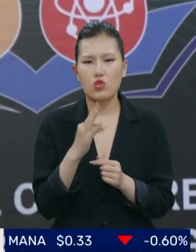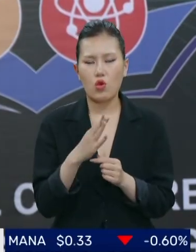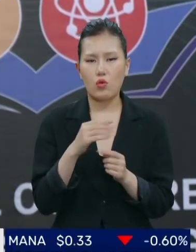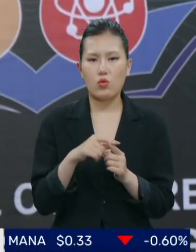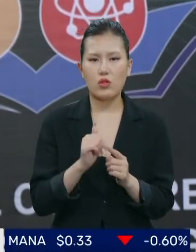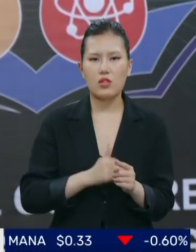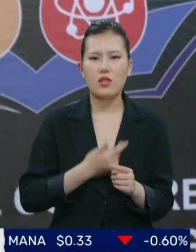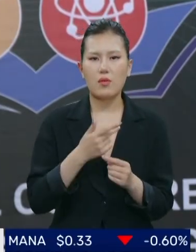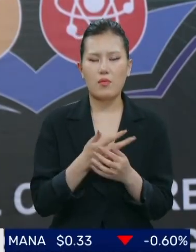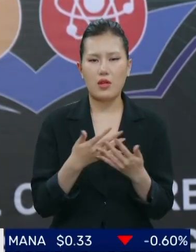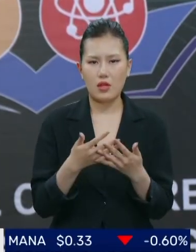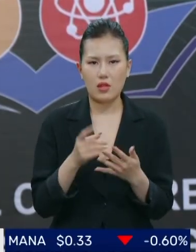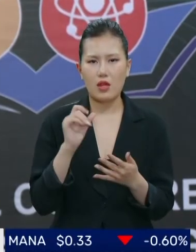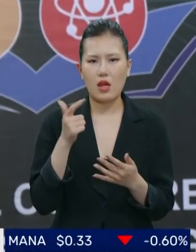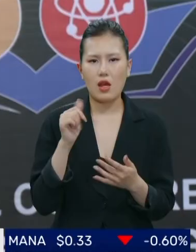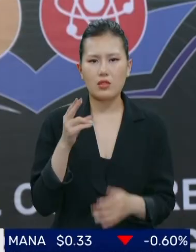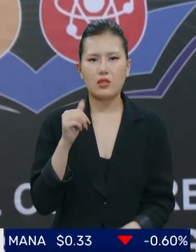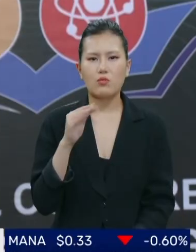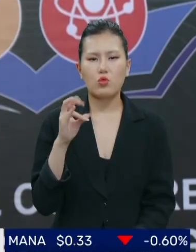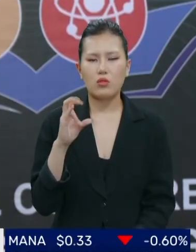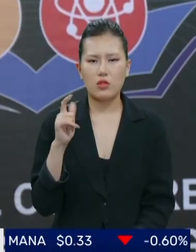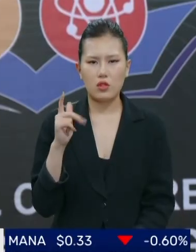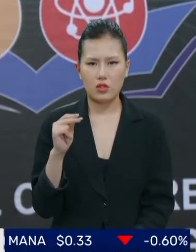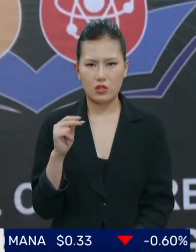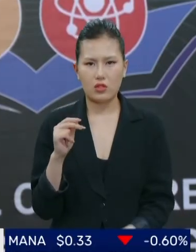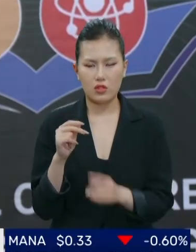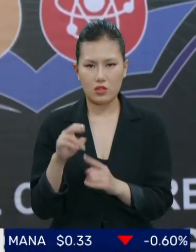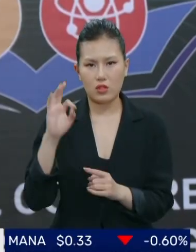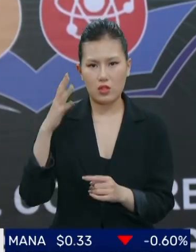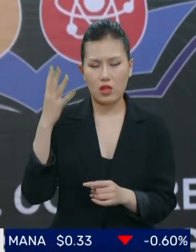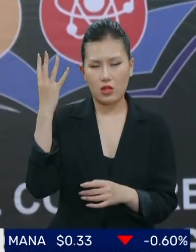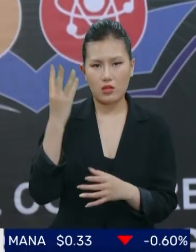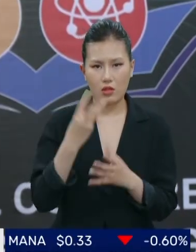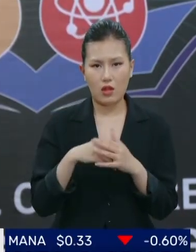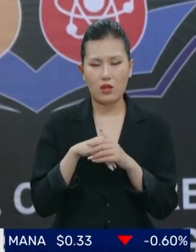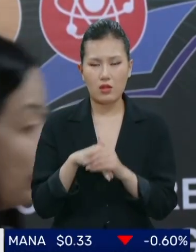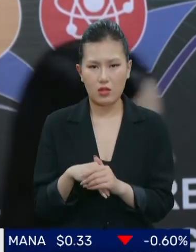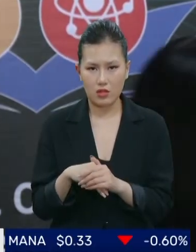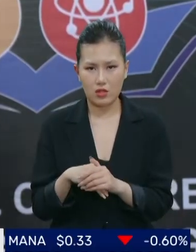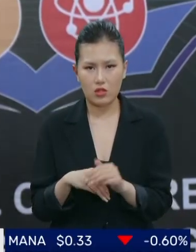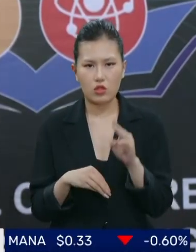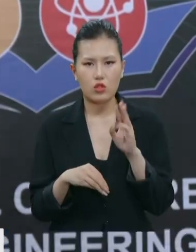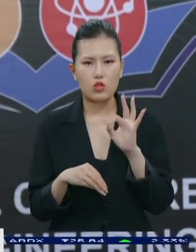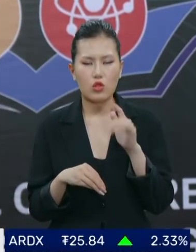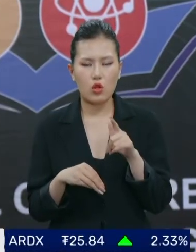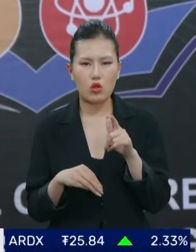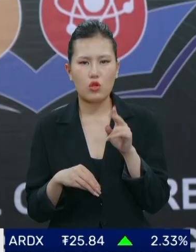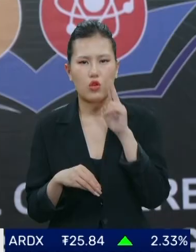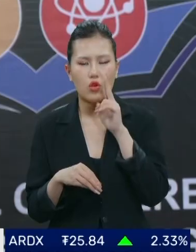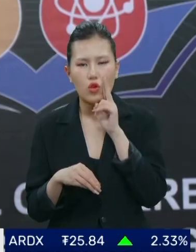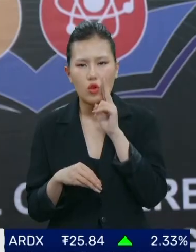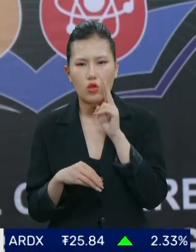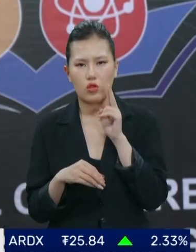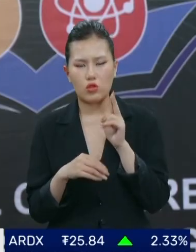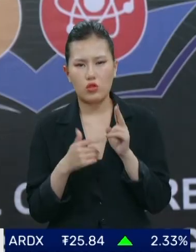материал гэдэг хагас дамжуулагч гэдэг. А тэр хагас дамжуулагч нь нарны гэрлийг өөртөө шингээж аваад электрон хоол гэдэг гол